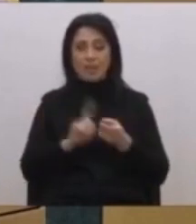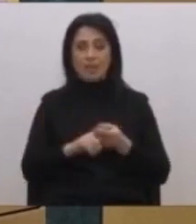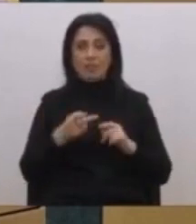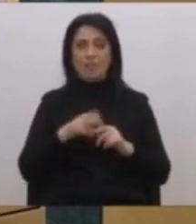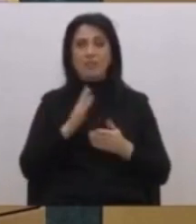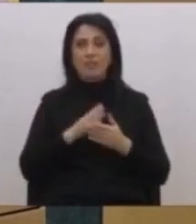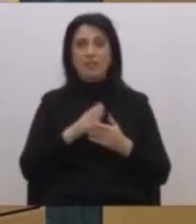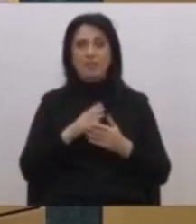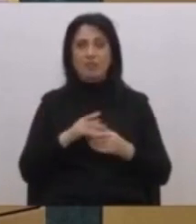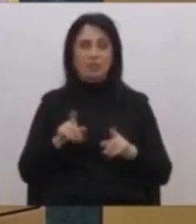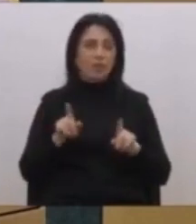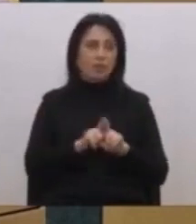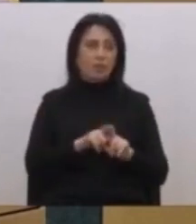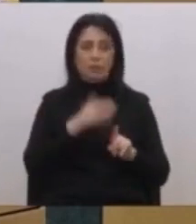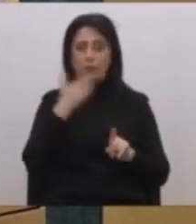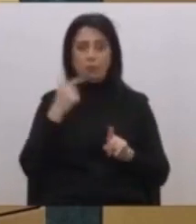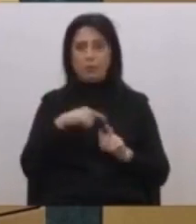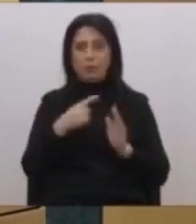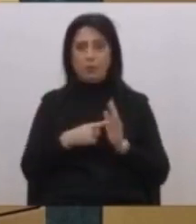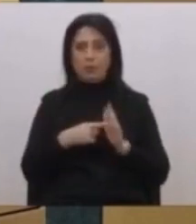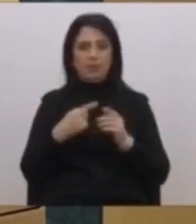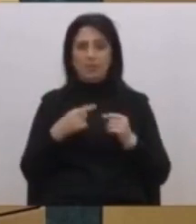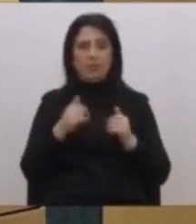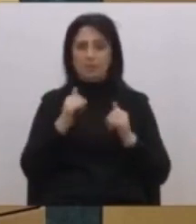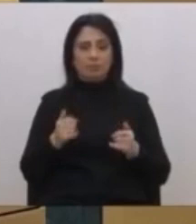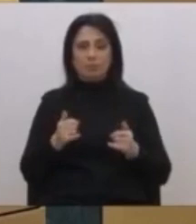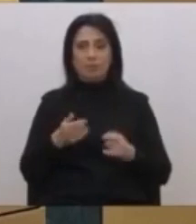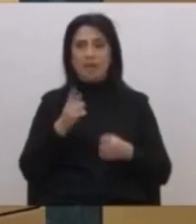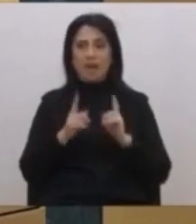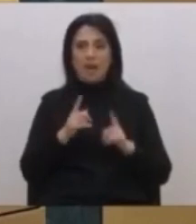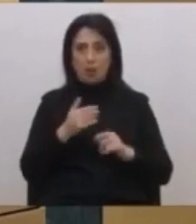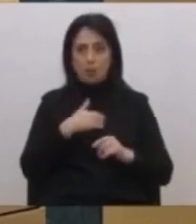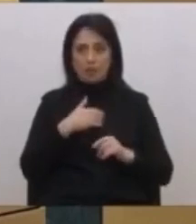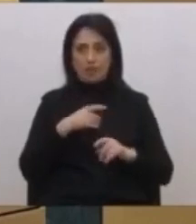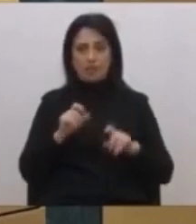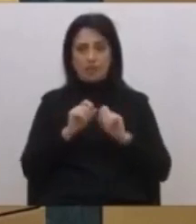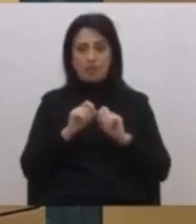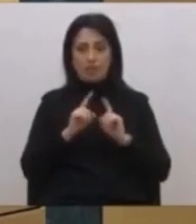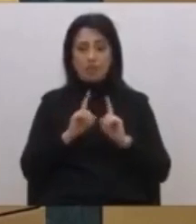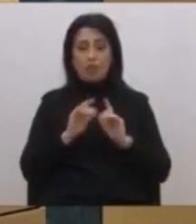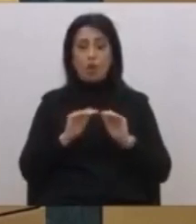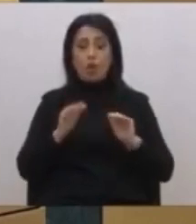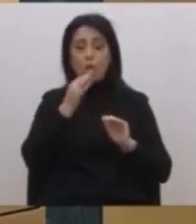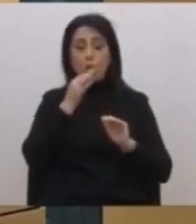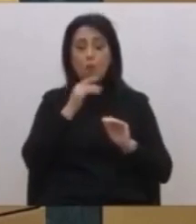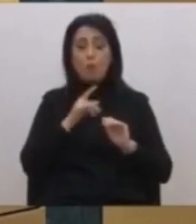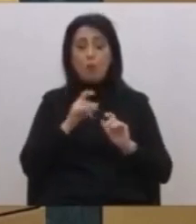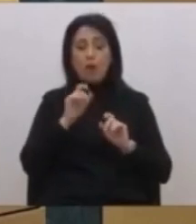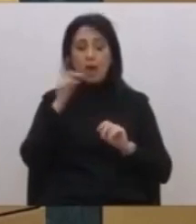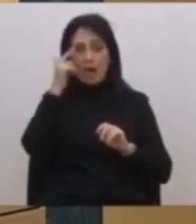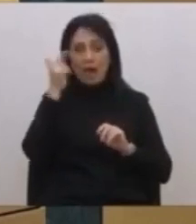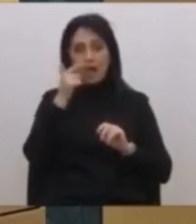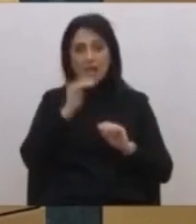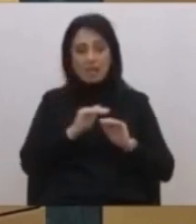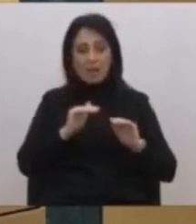Es aris ualternativo sakitqi, tu chven realurat gvinda skolamdel ganatslebaze visaubrot da